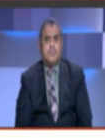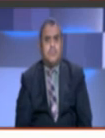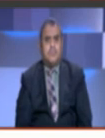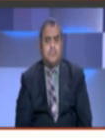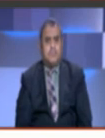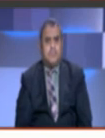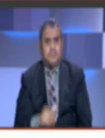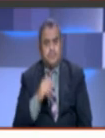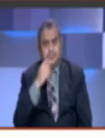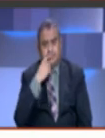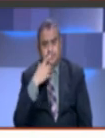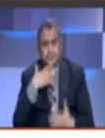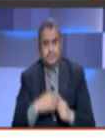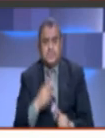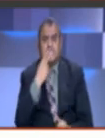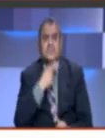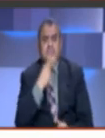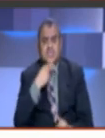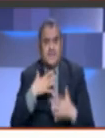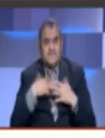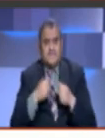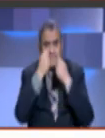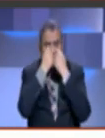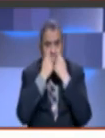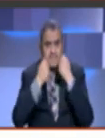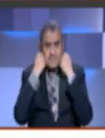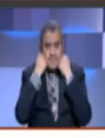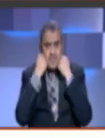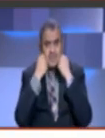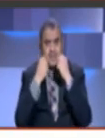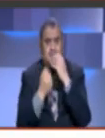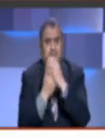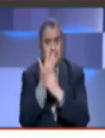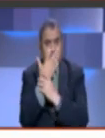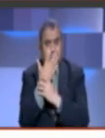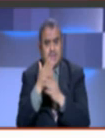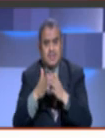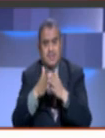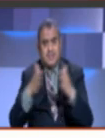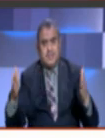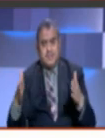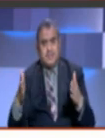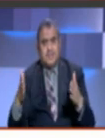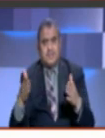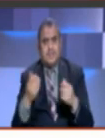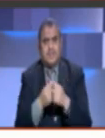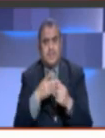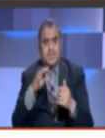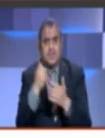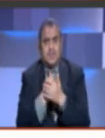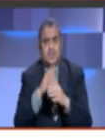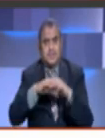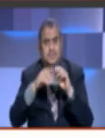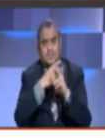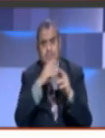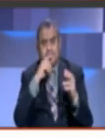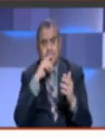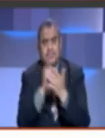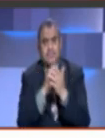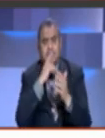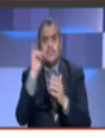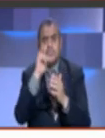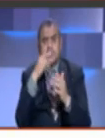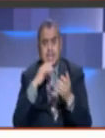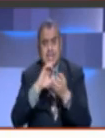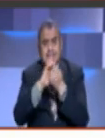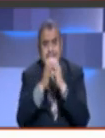النظافة العامة الشخصية، اتباع التباعد البدني كما اشرت سيادتك. التباعد البدني مهم جدا